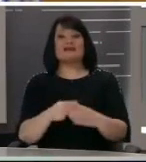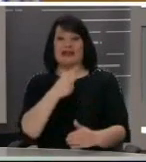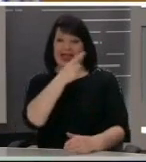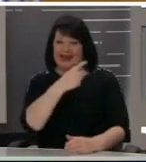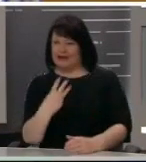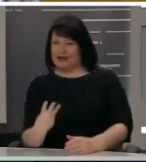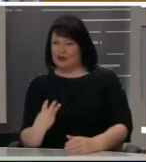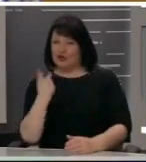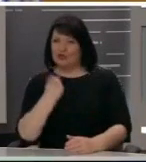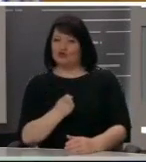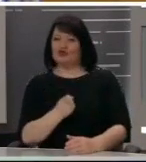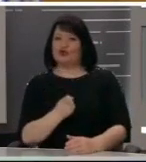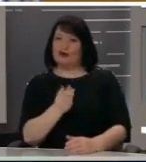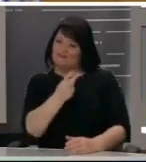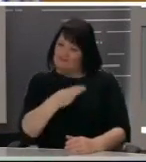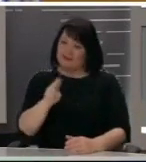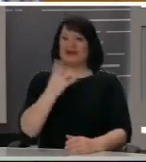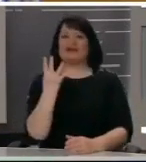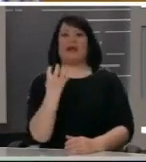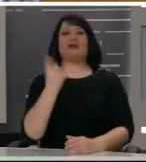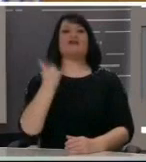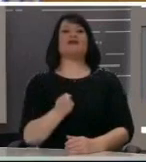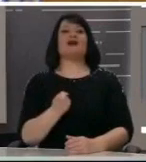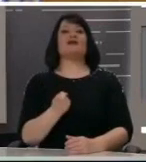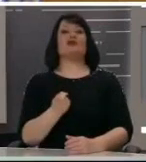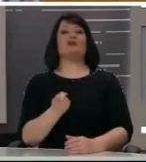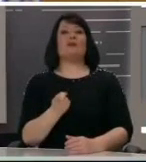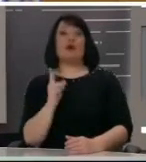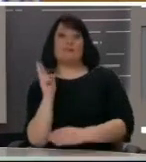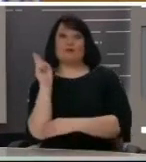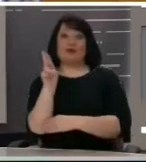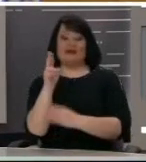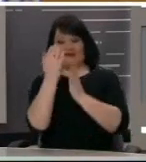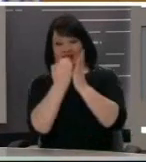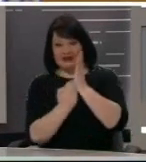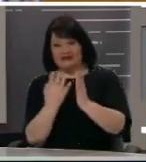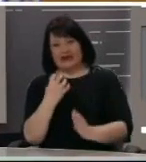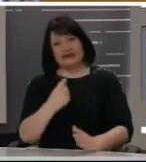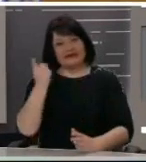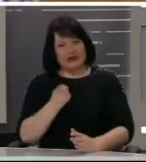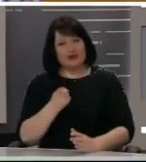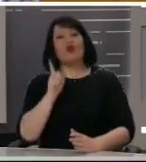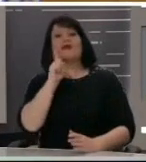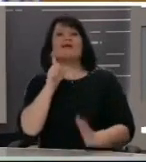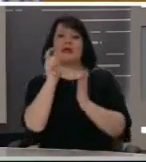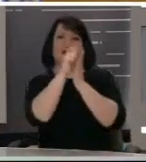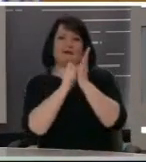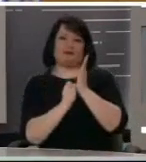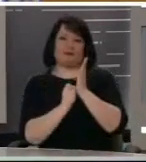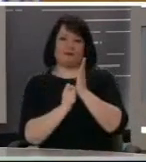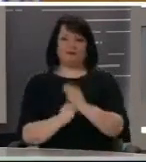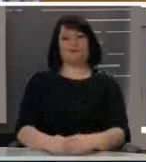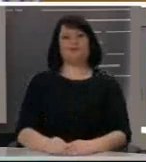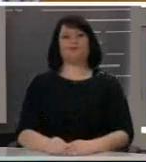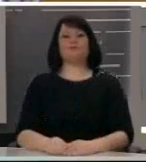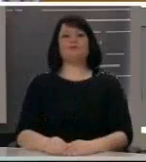τρίτο που είναι σήμερα στο 40% επί του συνόλου των υποψηφίων. Ακόμη εισάγεται η έννοια